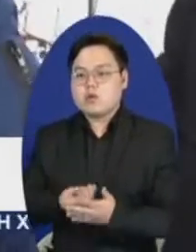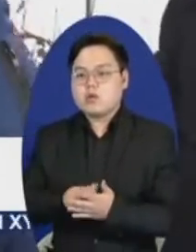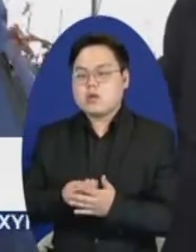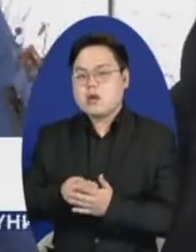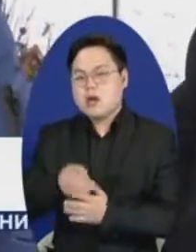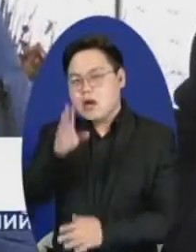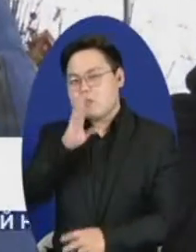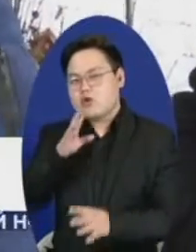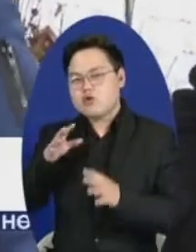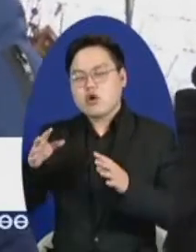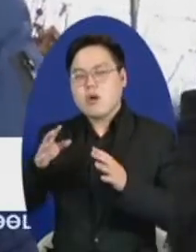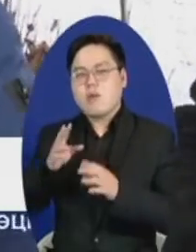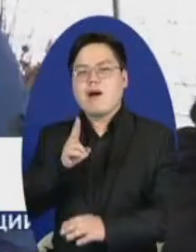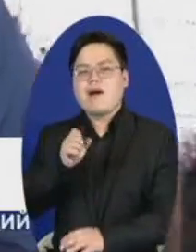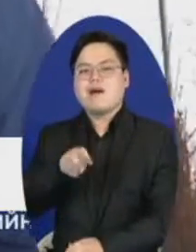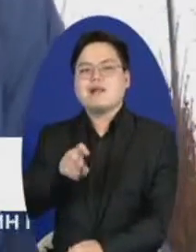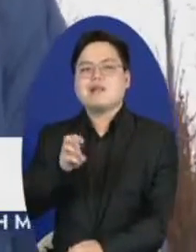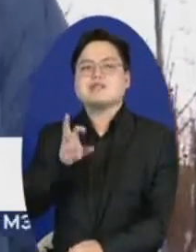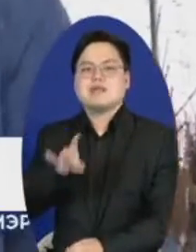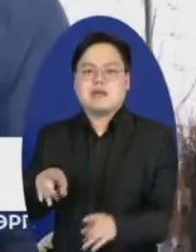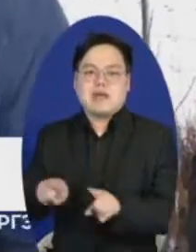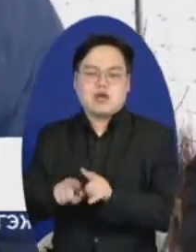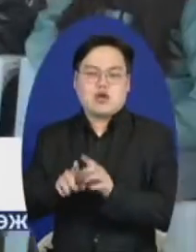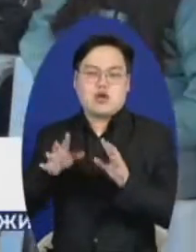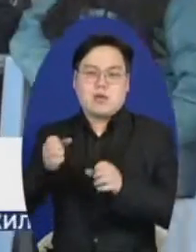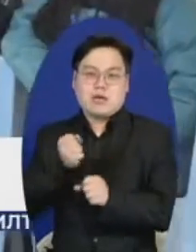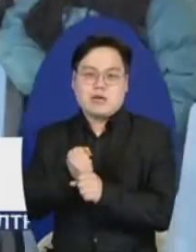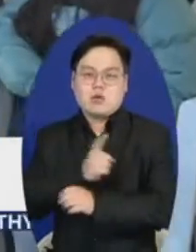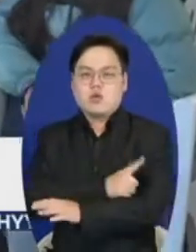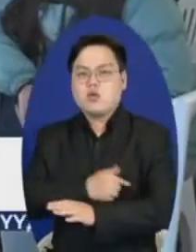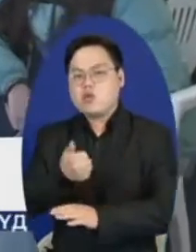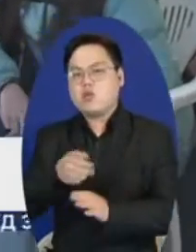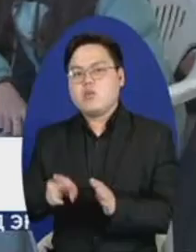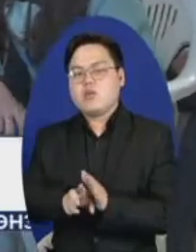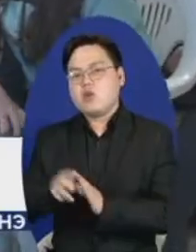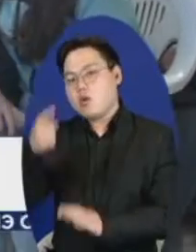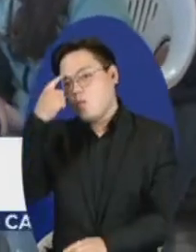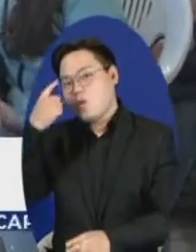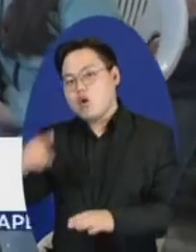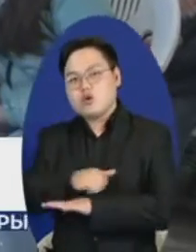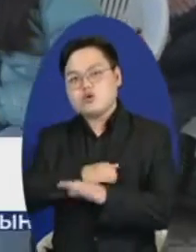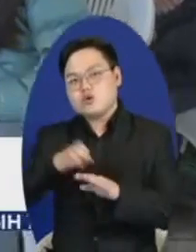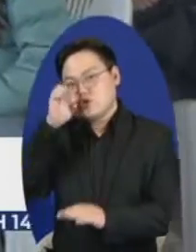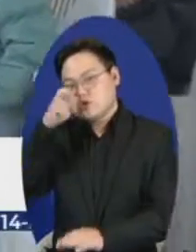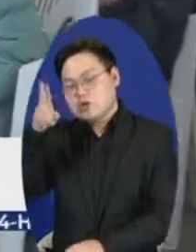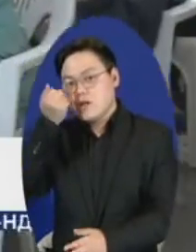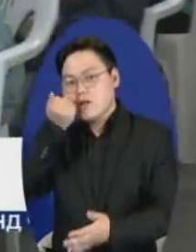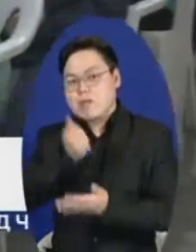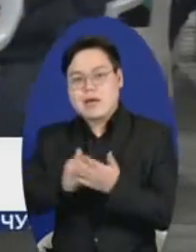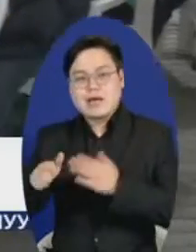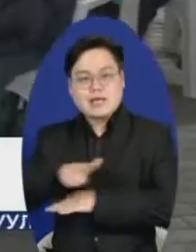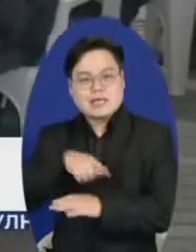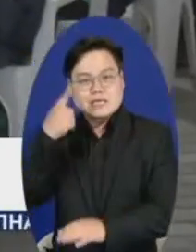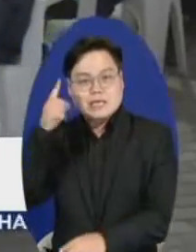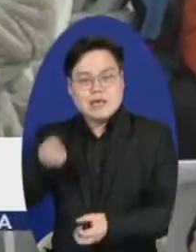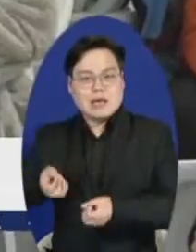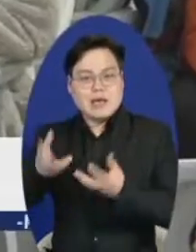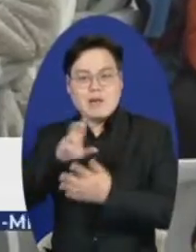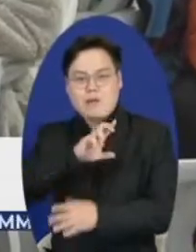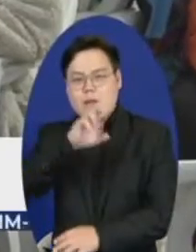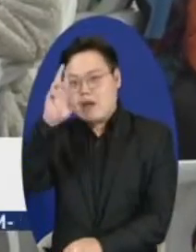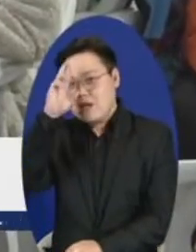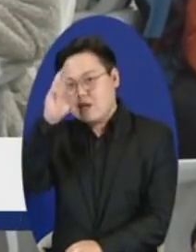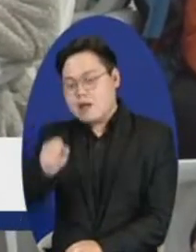маш том одоо кадастр маягтай ажиллаж байгаа энэ үр дүн төрх юм байна. Монгол улсын ерөнхийлөгчийн тамгын газраас санаачлан байгаль орчин